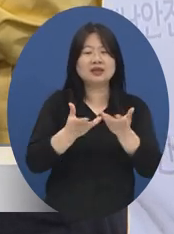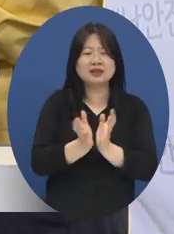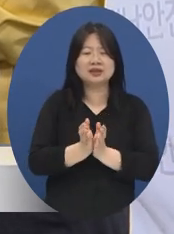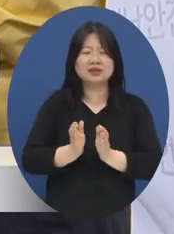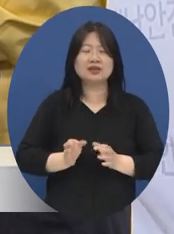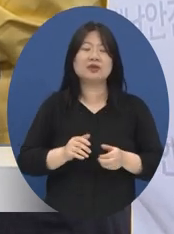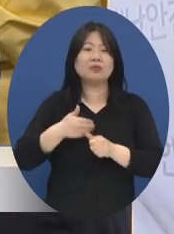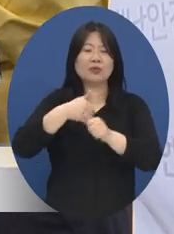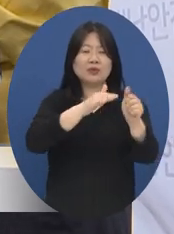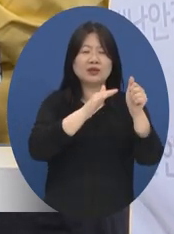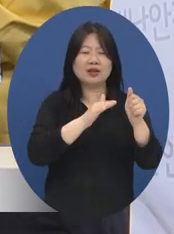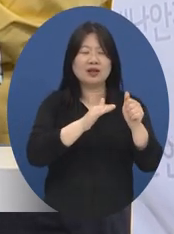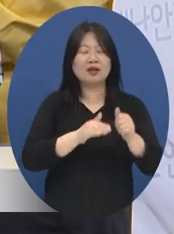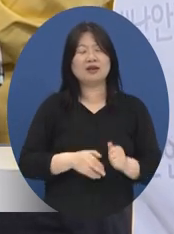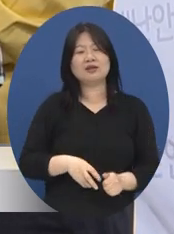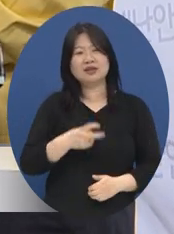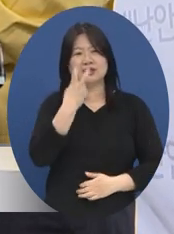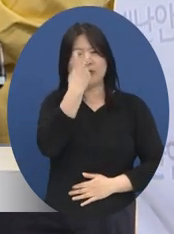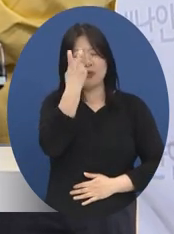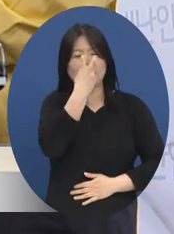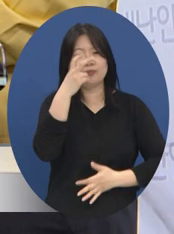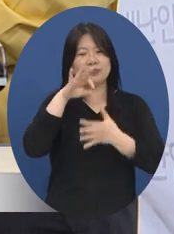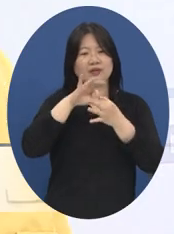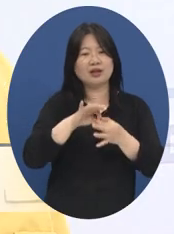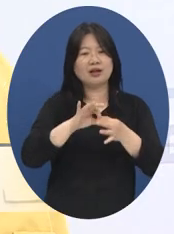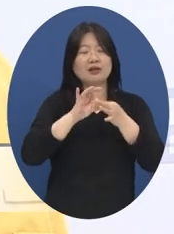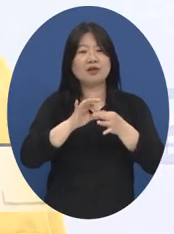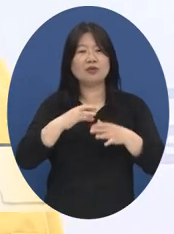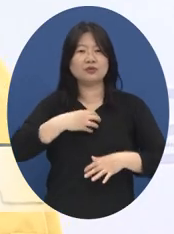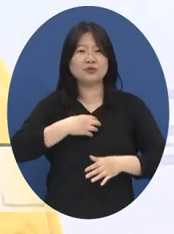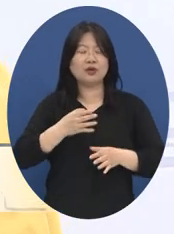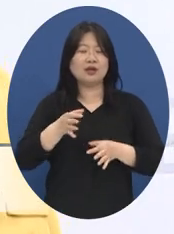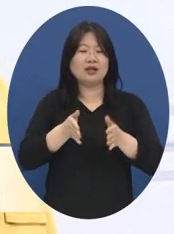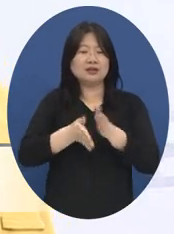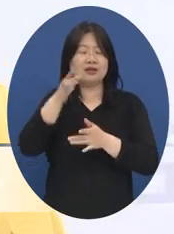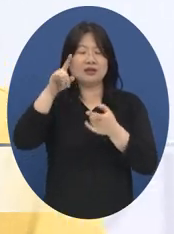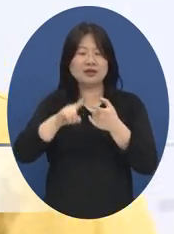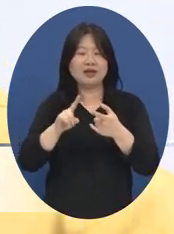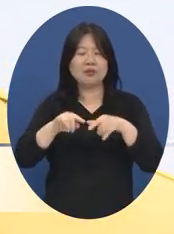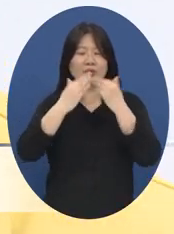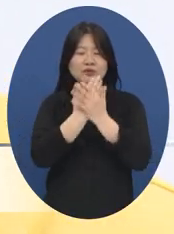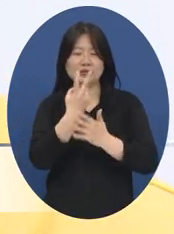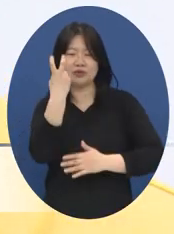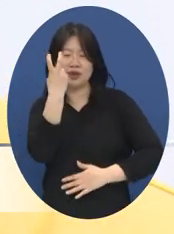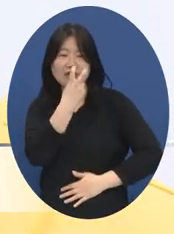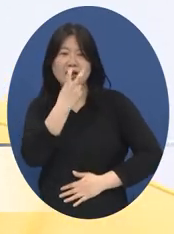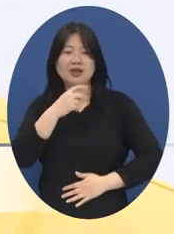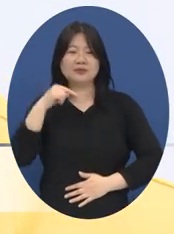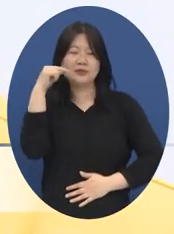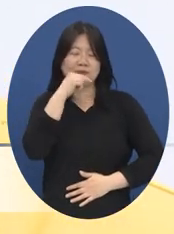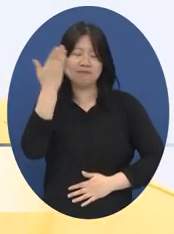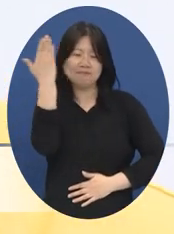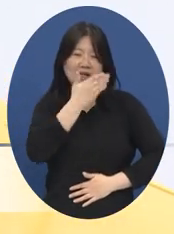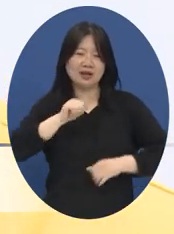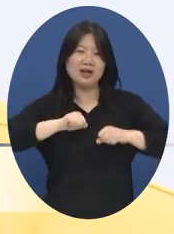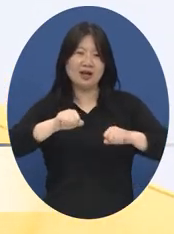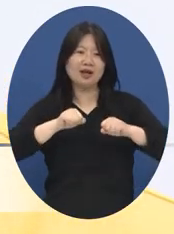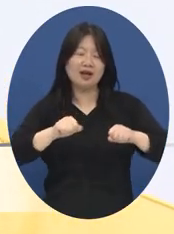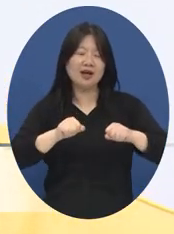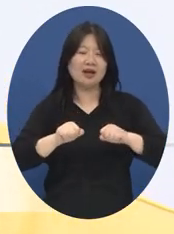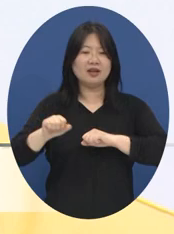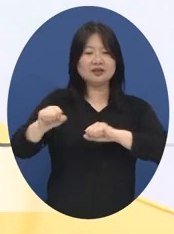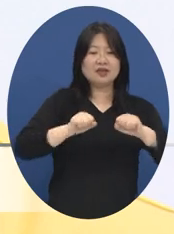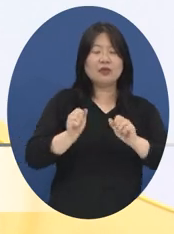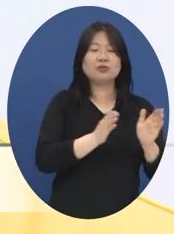심층 역학조사를 진행하고 관련 위험시설에 대해 전수조사와 소독 실시 등 감염 확산 차단을 위해 총력 대응을